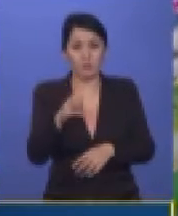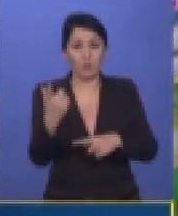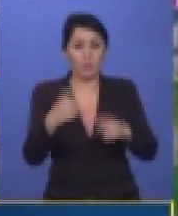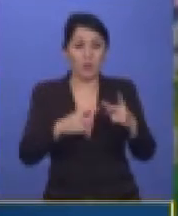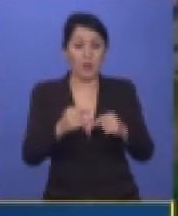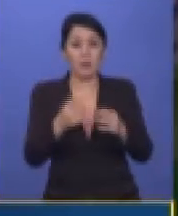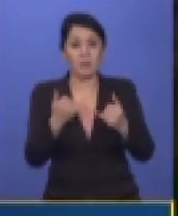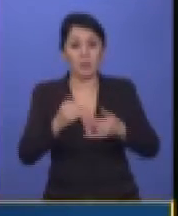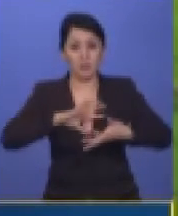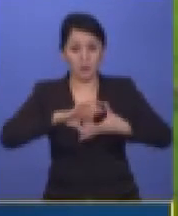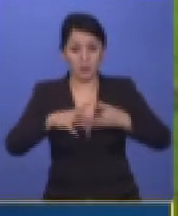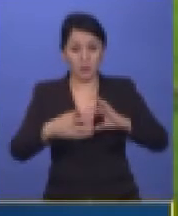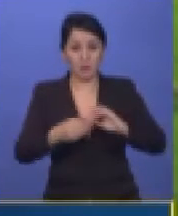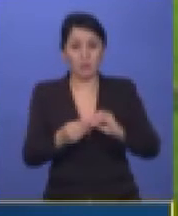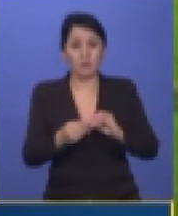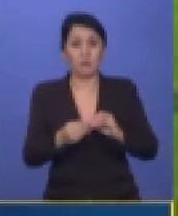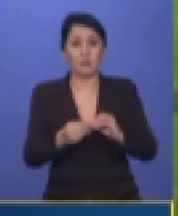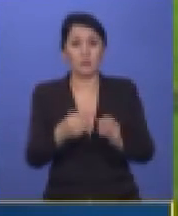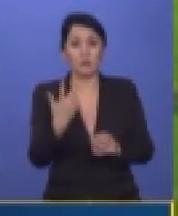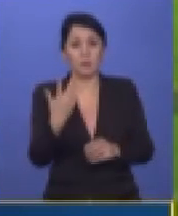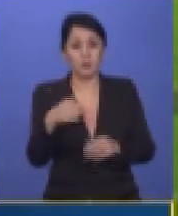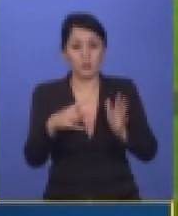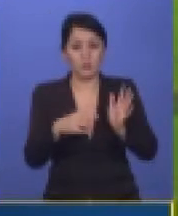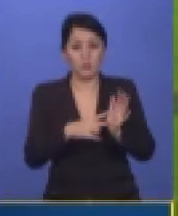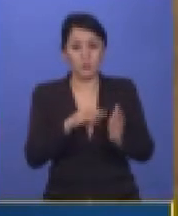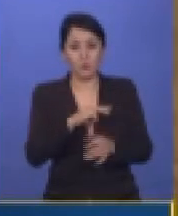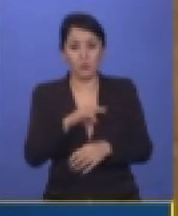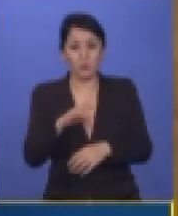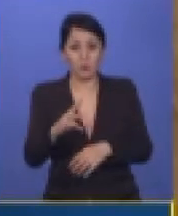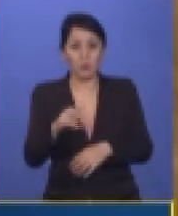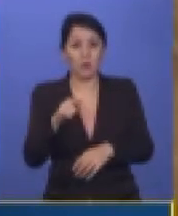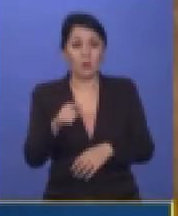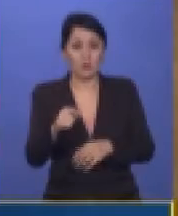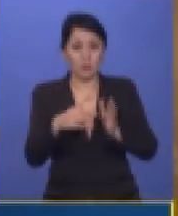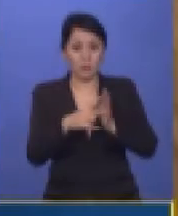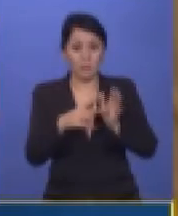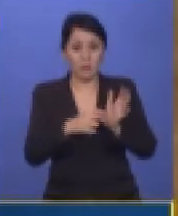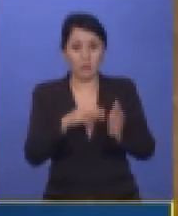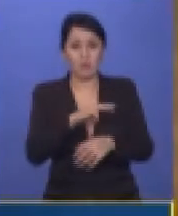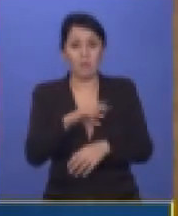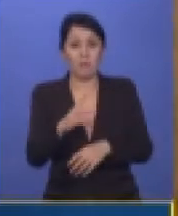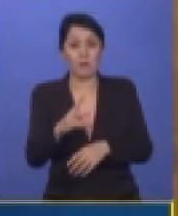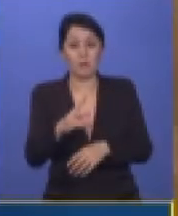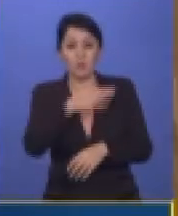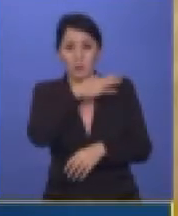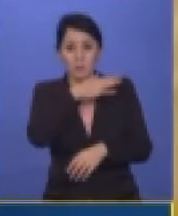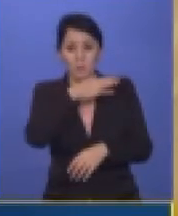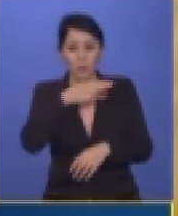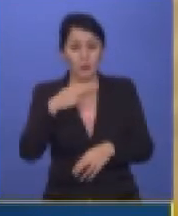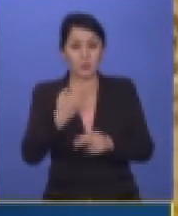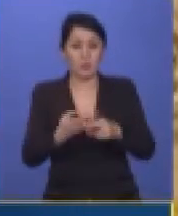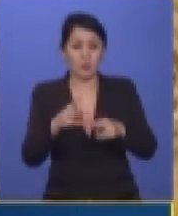то сегодня этот показатель составляет около 37 тысяч. До 1800 тонн увеличилось и производство мяса. Кроме